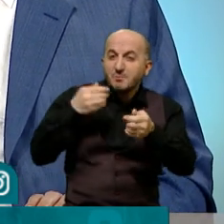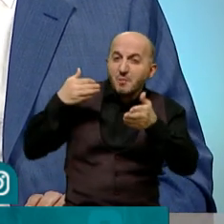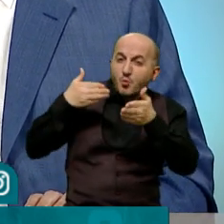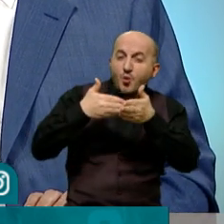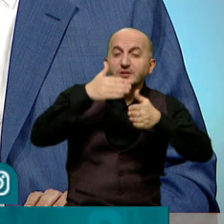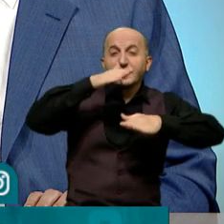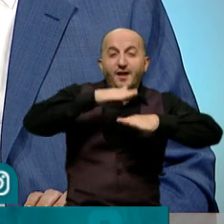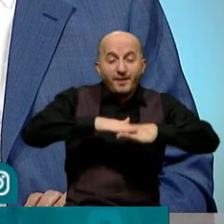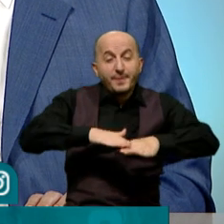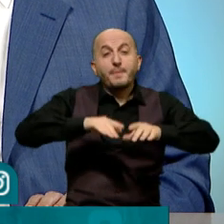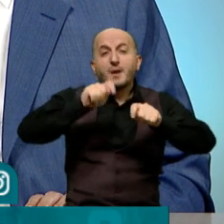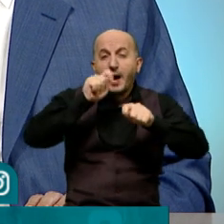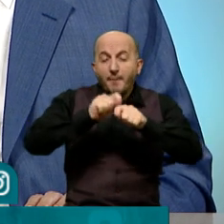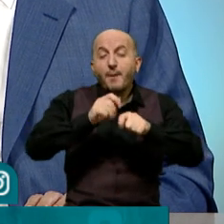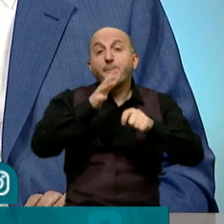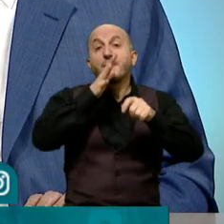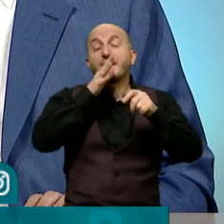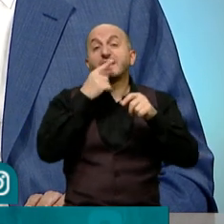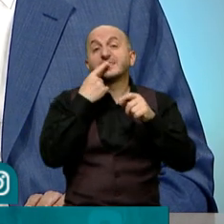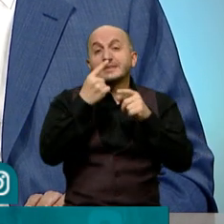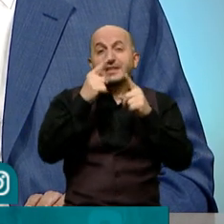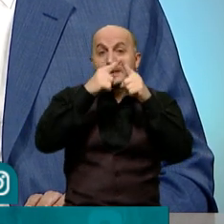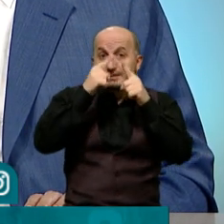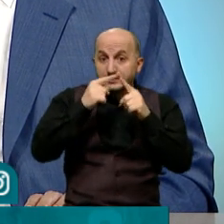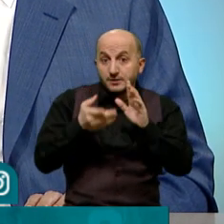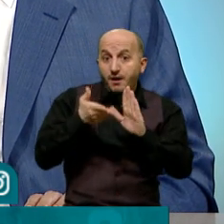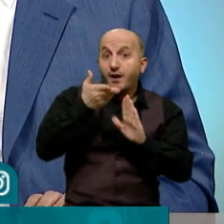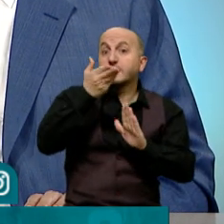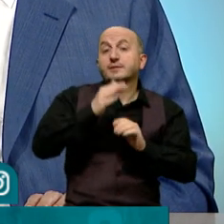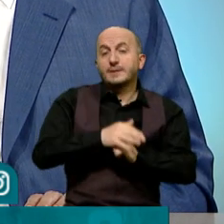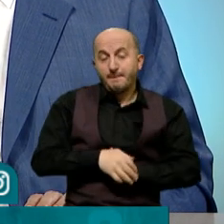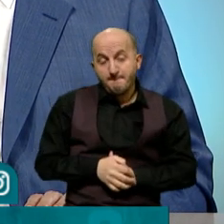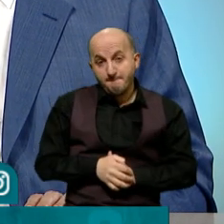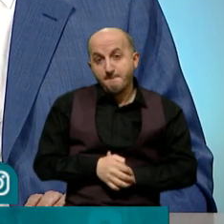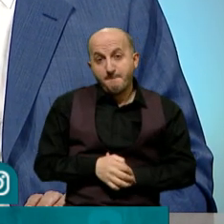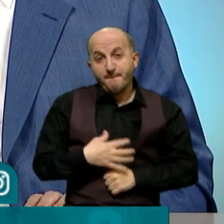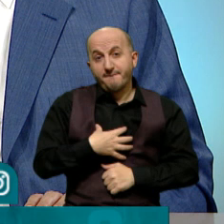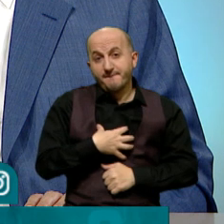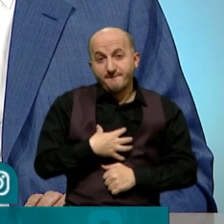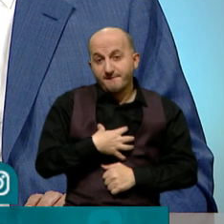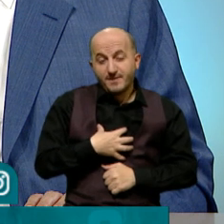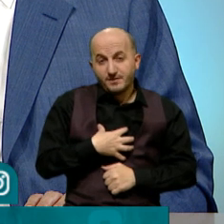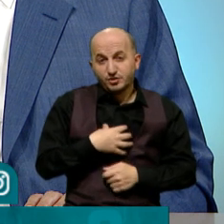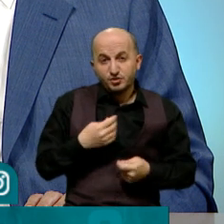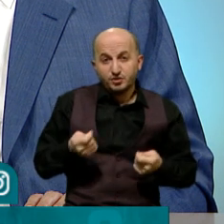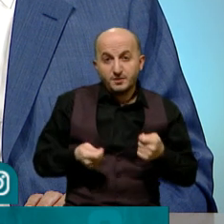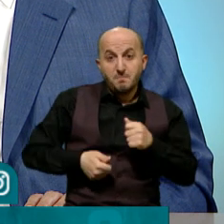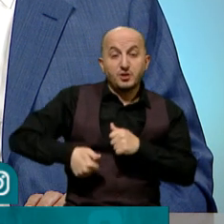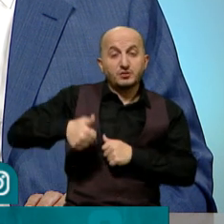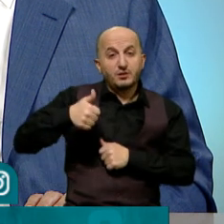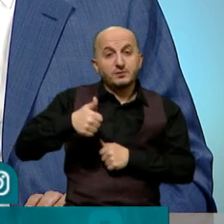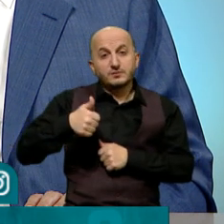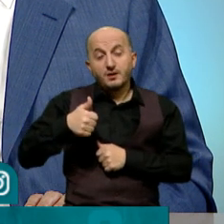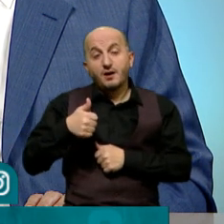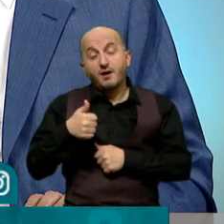edip böyle bir iş yapabiliriz diyenlerin sayısı bir hayli fazla. Hatta burada Diyanet'i de referans gösteriyorlar.